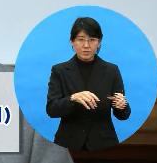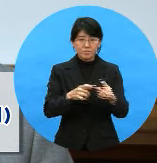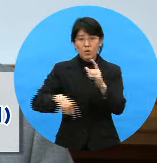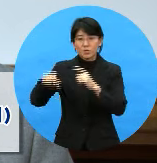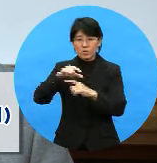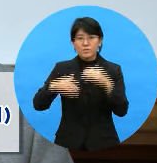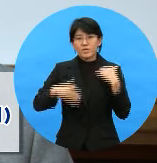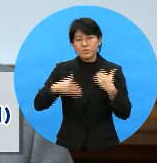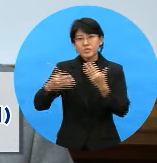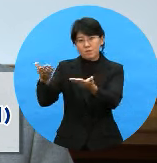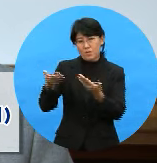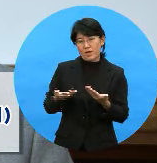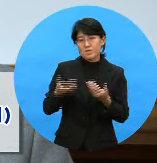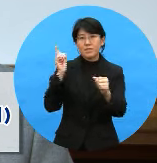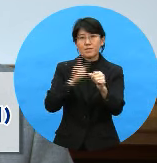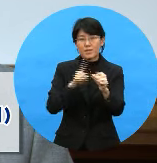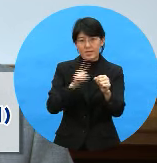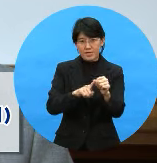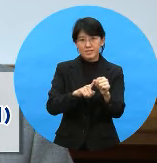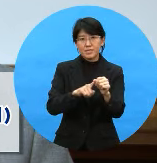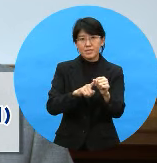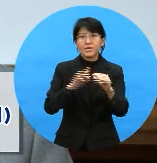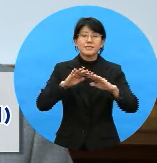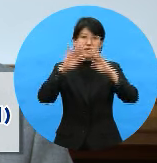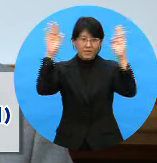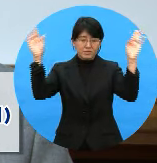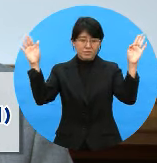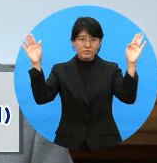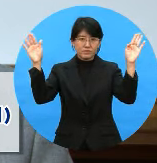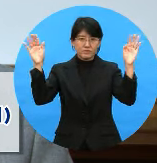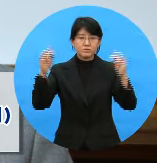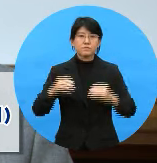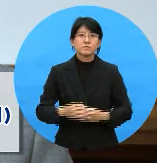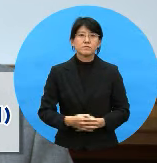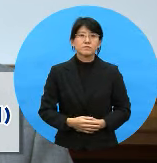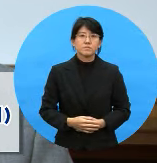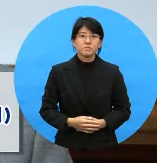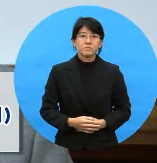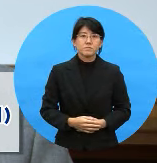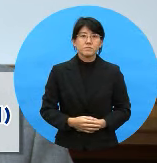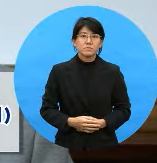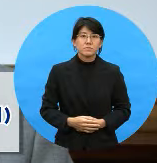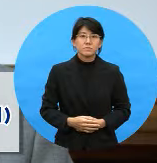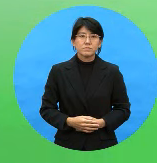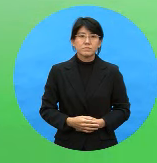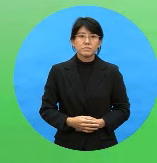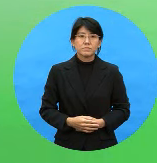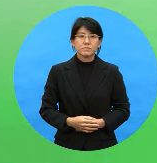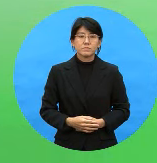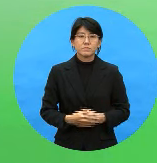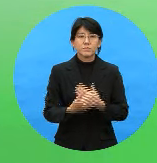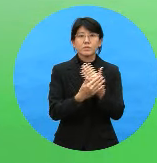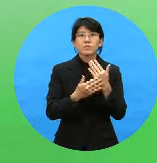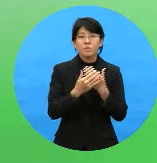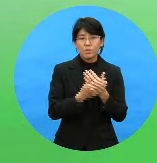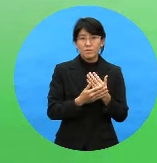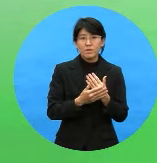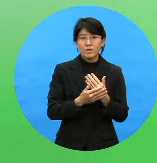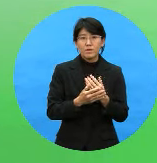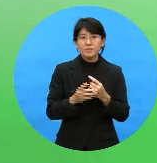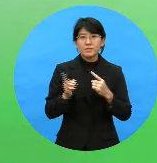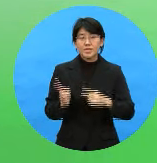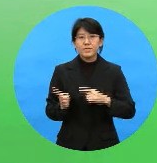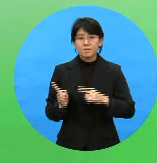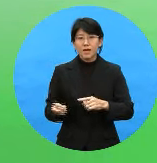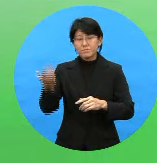アニメをより楽しく身近に感じていただくために開催しています。見どころは